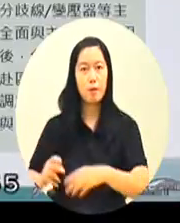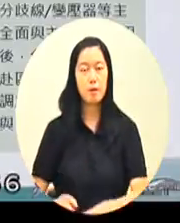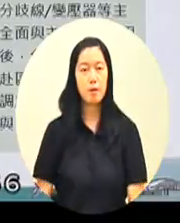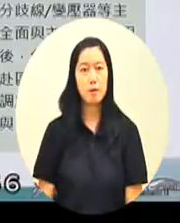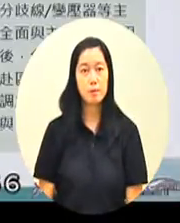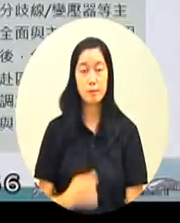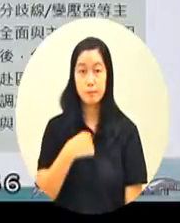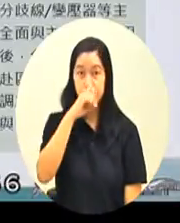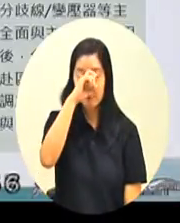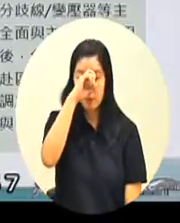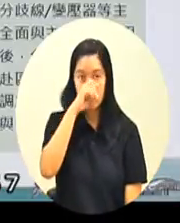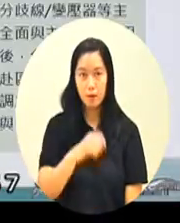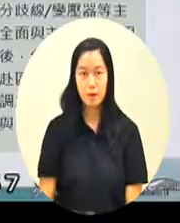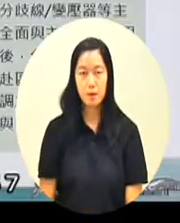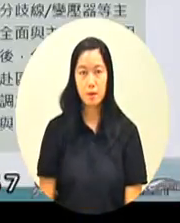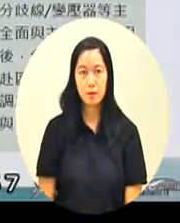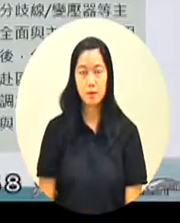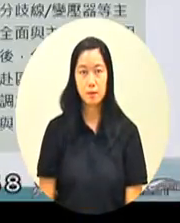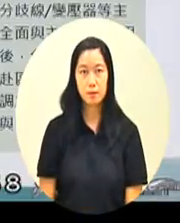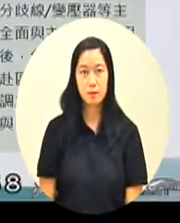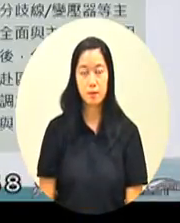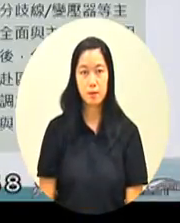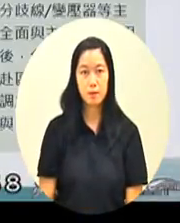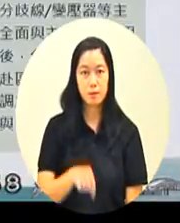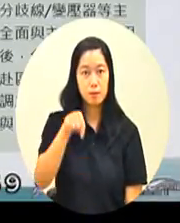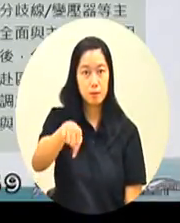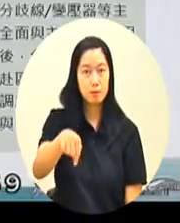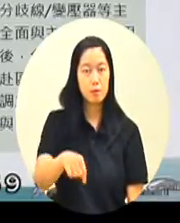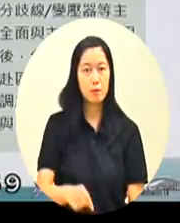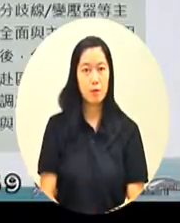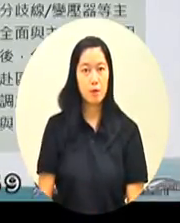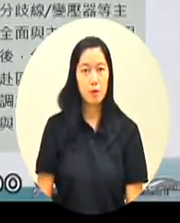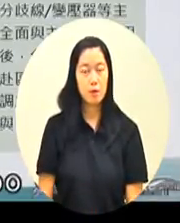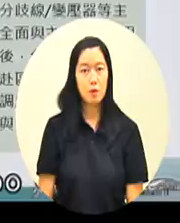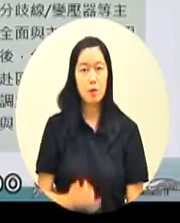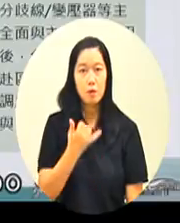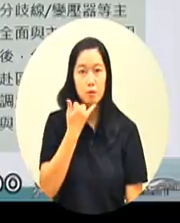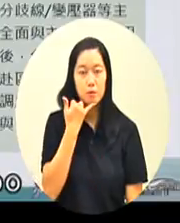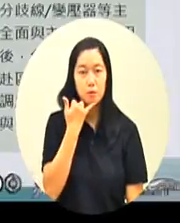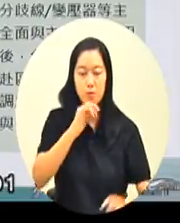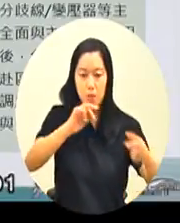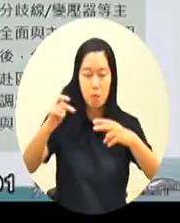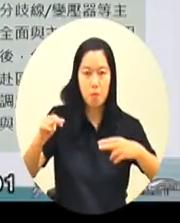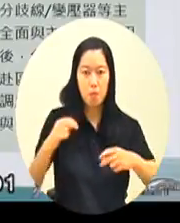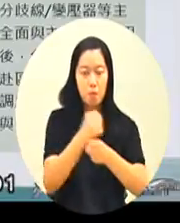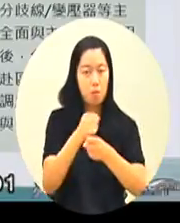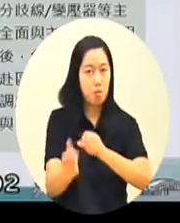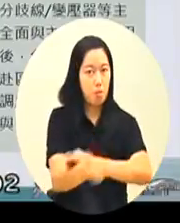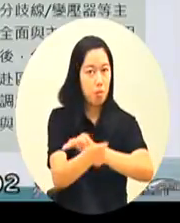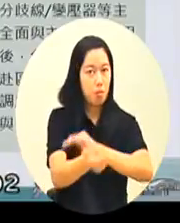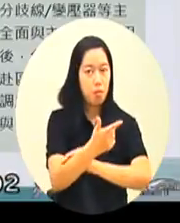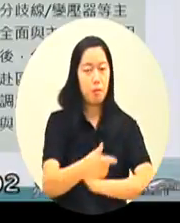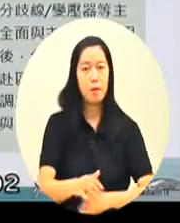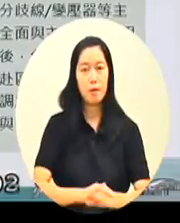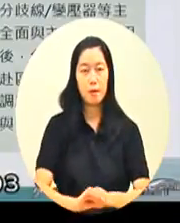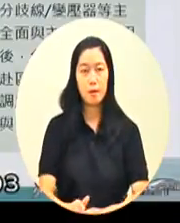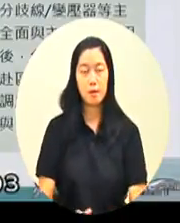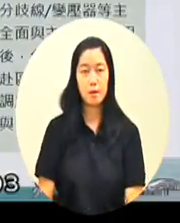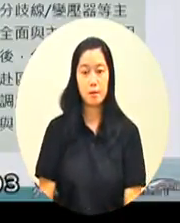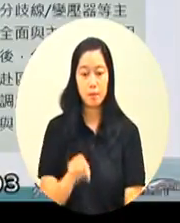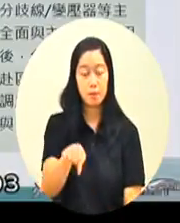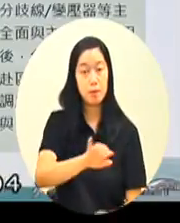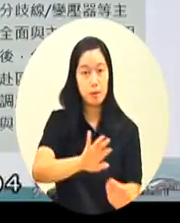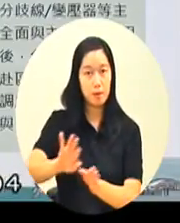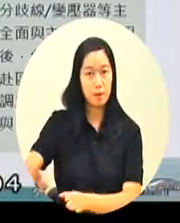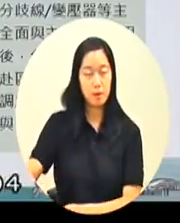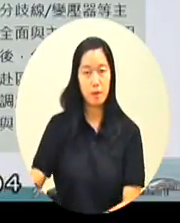希望在用电在资讯的整合上面速度能够更快，让整个修复的速度能够加速。那除了这个以外，